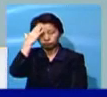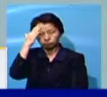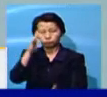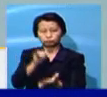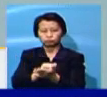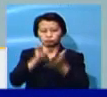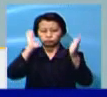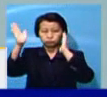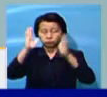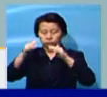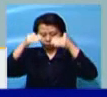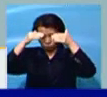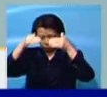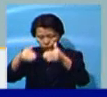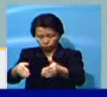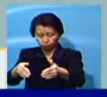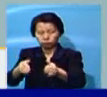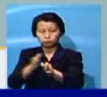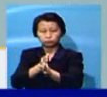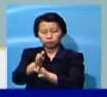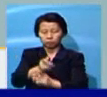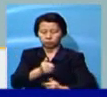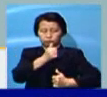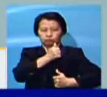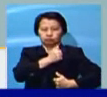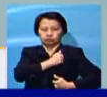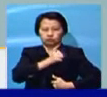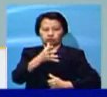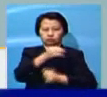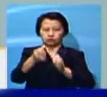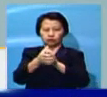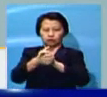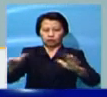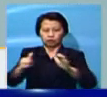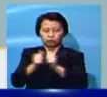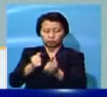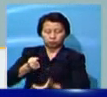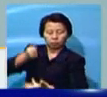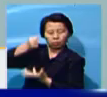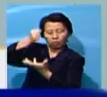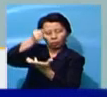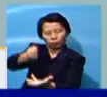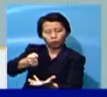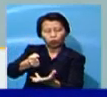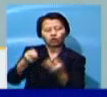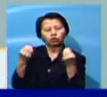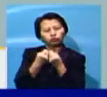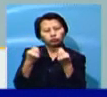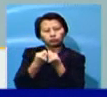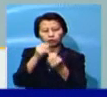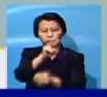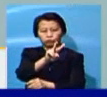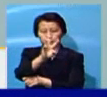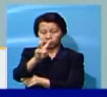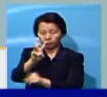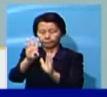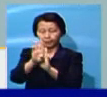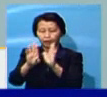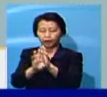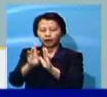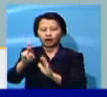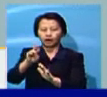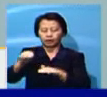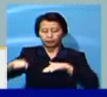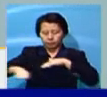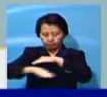Malaysia memberi penekanan kepada sektor pertahanan dan keselamatan dengan peruntukan keseluruhan berjumlah R6 bilion di